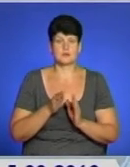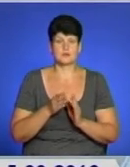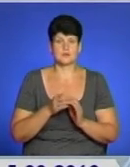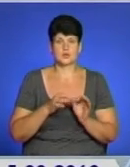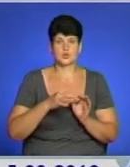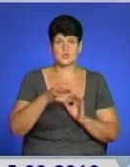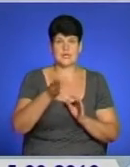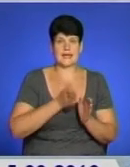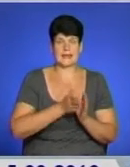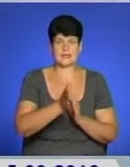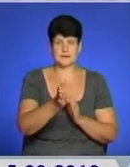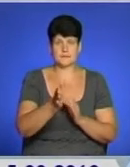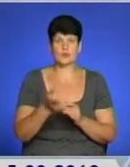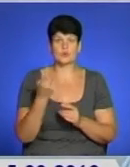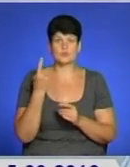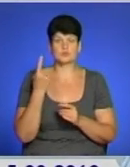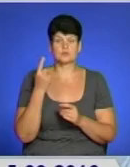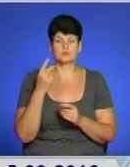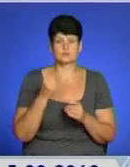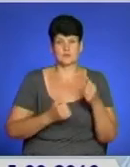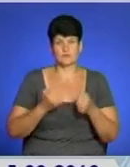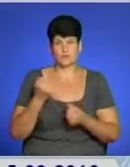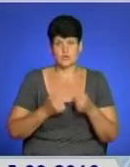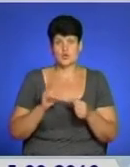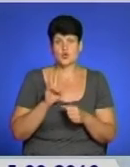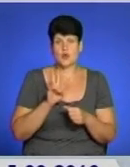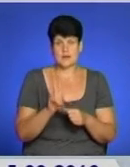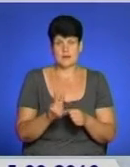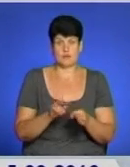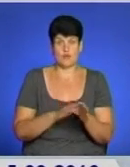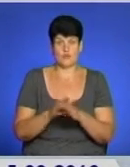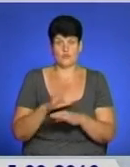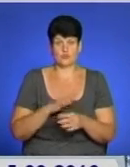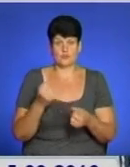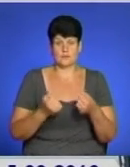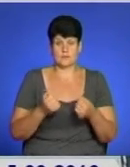керуючи транспортним засобом з повністю забитими пасажирами,